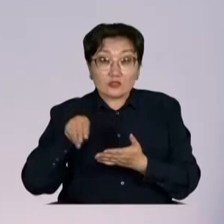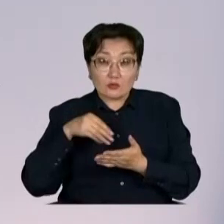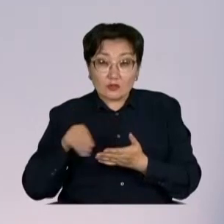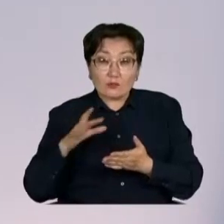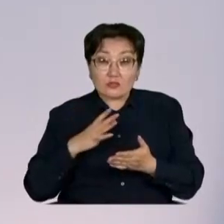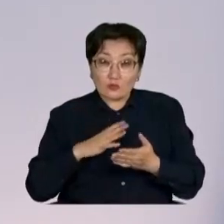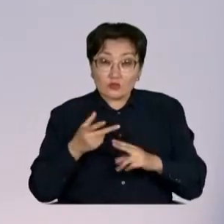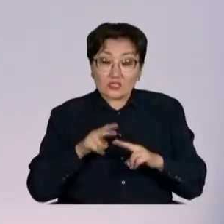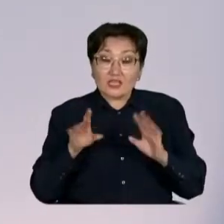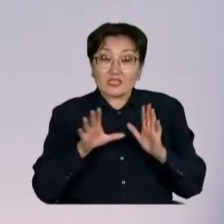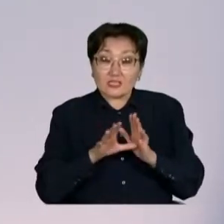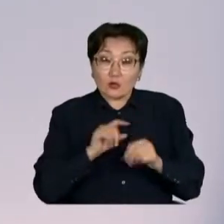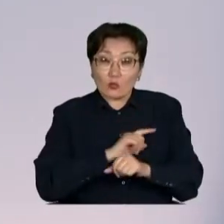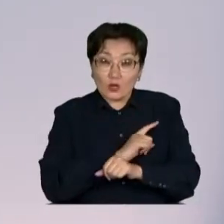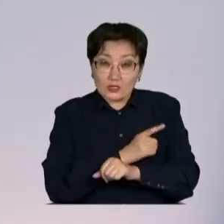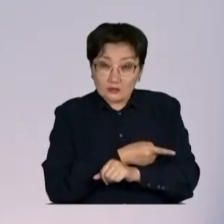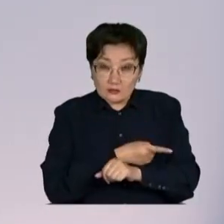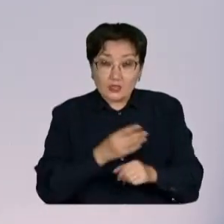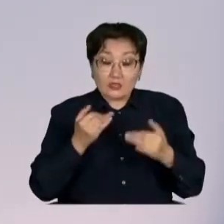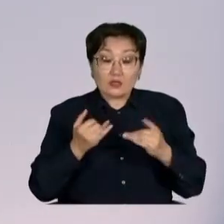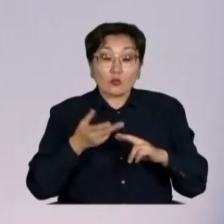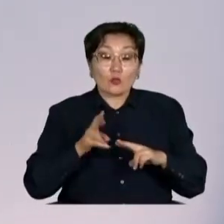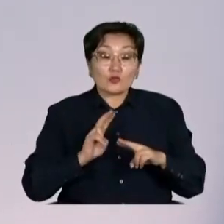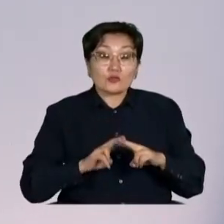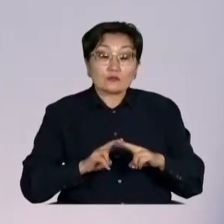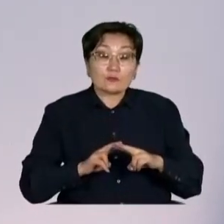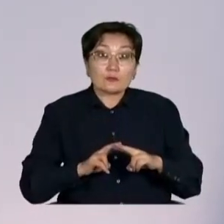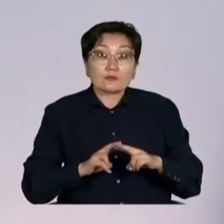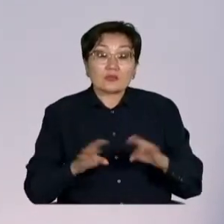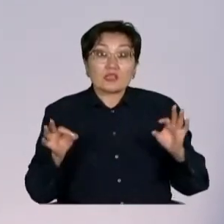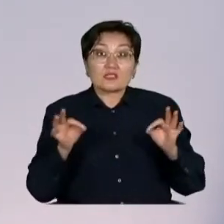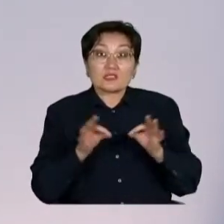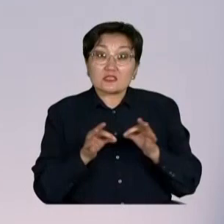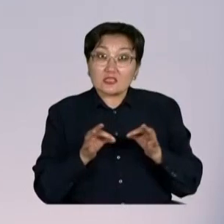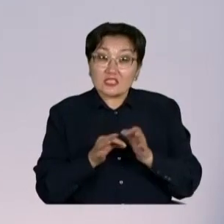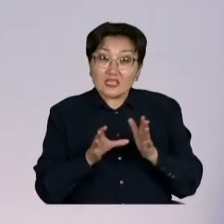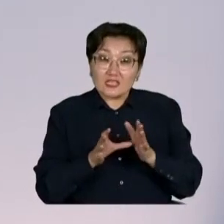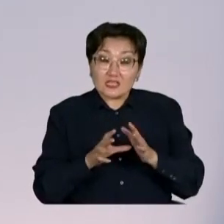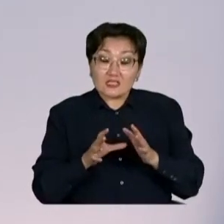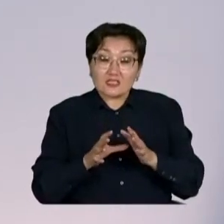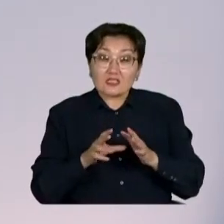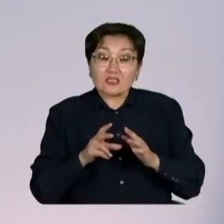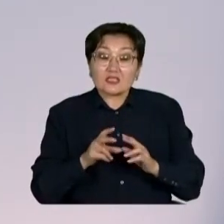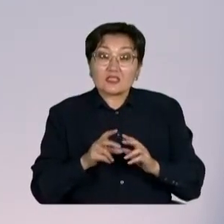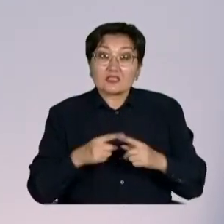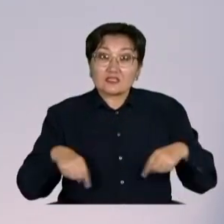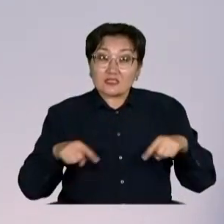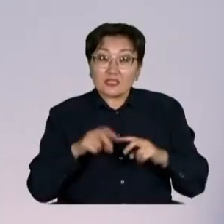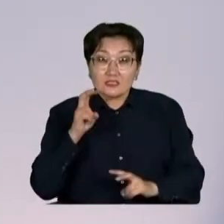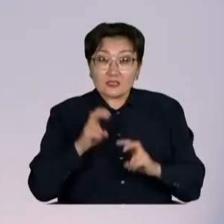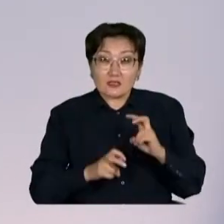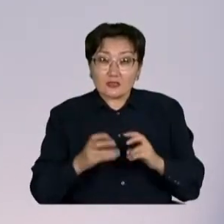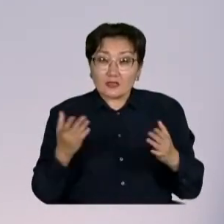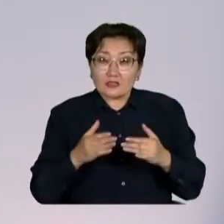отырмыз осы электр қуатын. Енді осы атом электростанциясының қандай үлесі